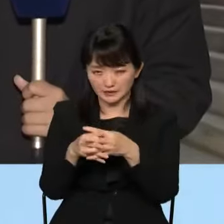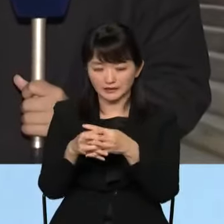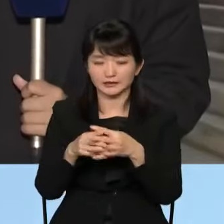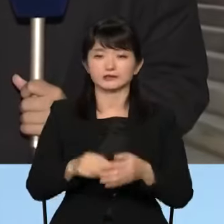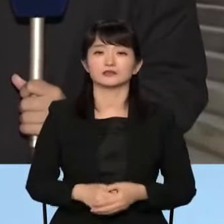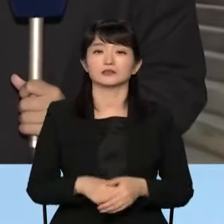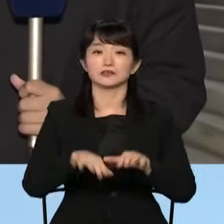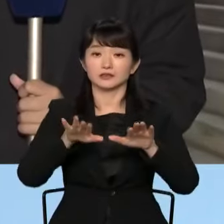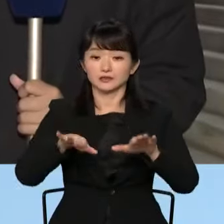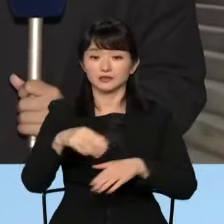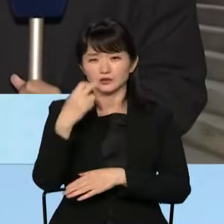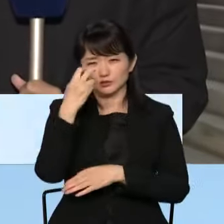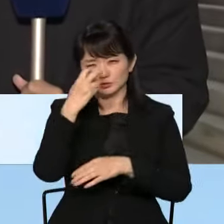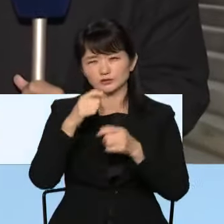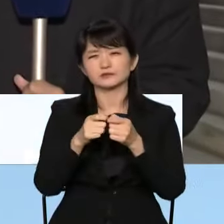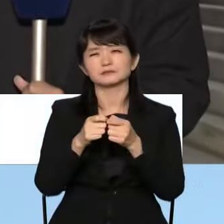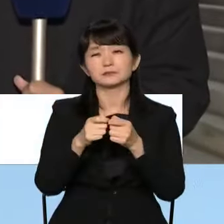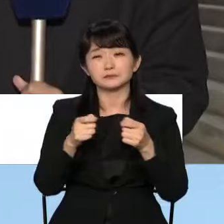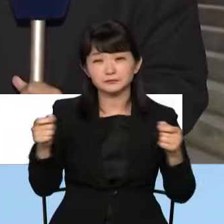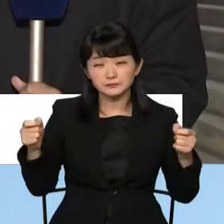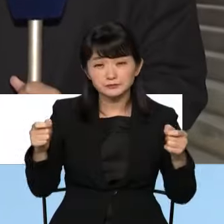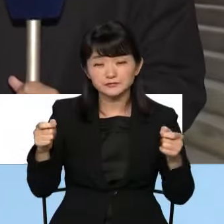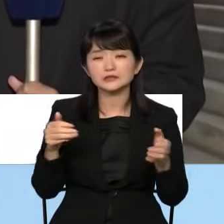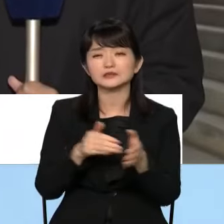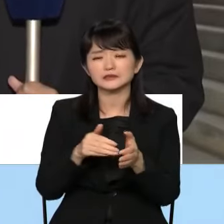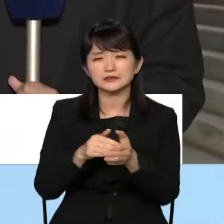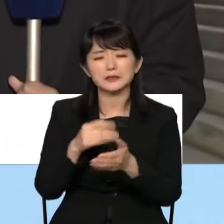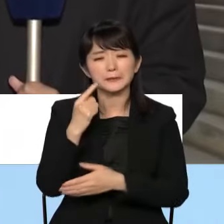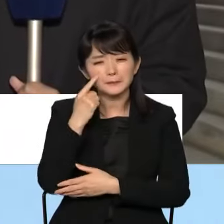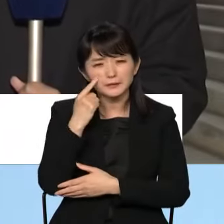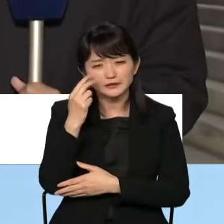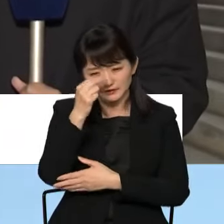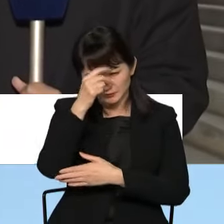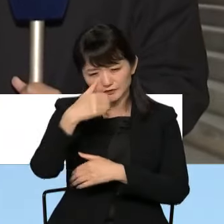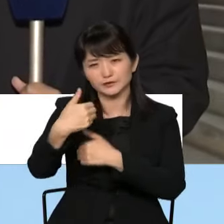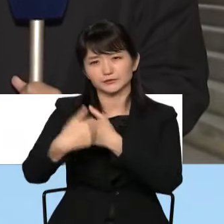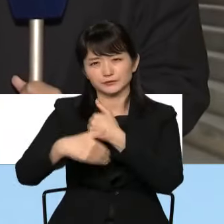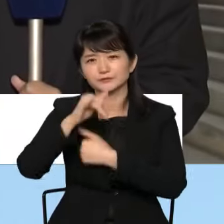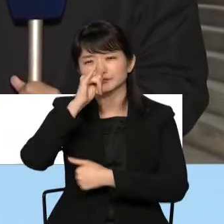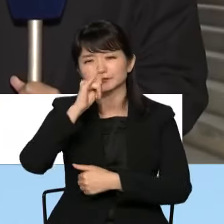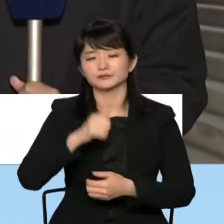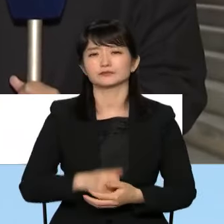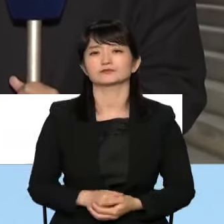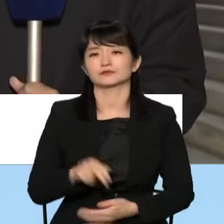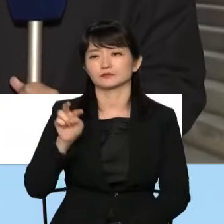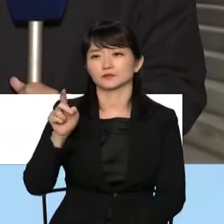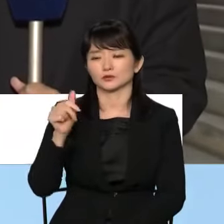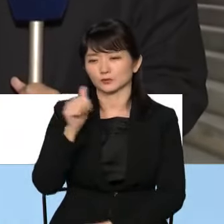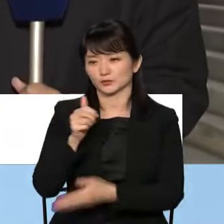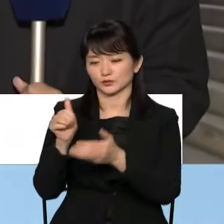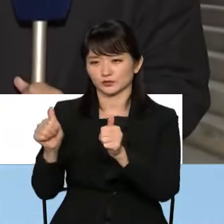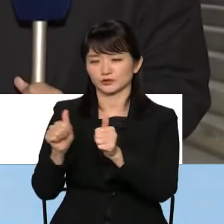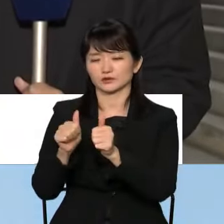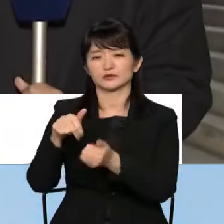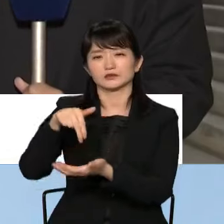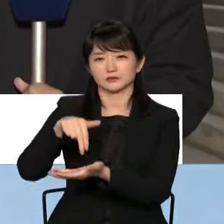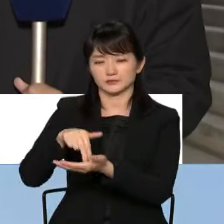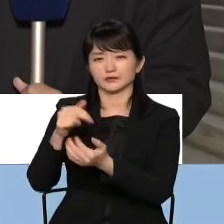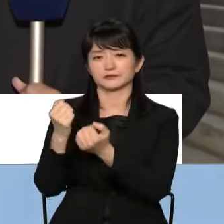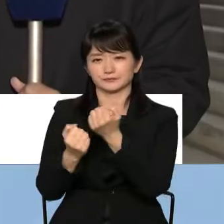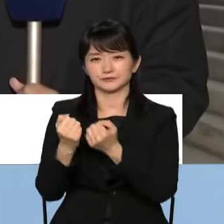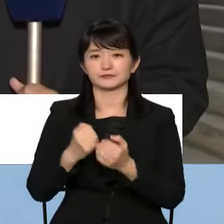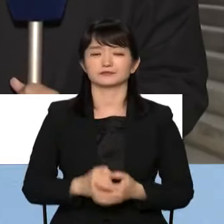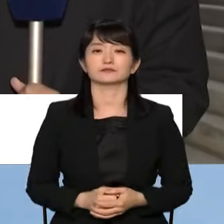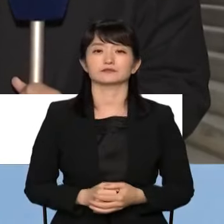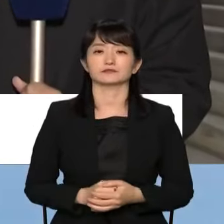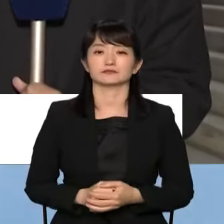그런데 오늘은 조사가 좀 길어지더라도 마무리하자라는 검찰의 요청이 있었다는 게 명태균 씨 변호인 측의 설명입니다.